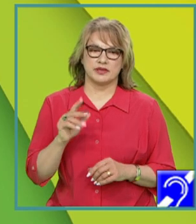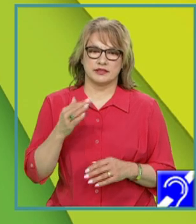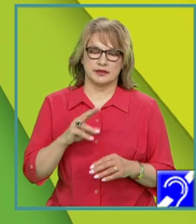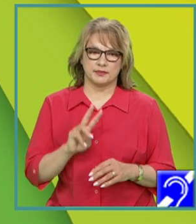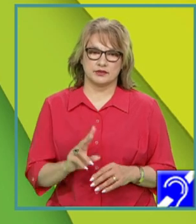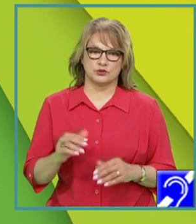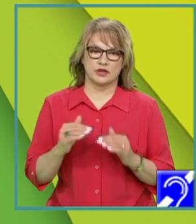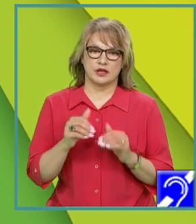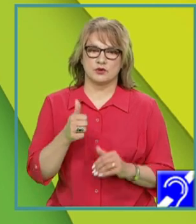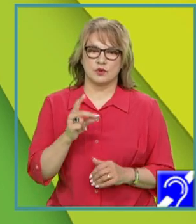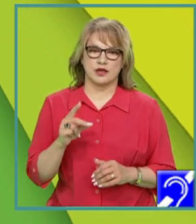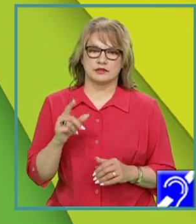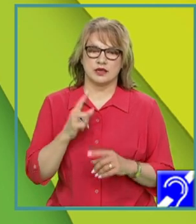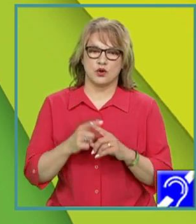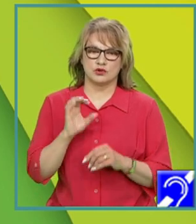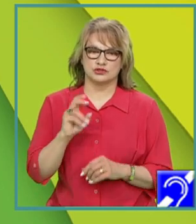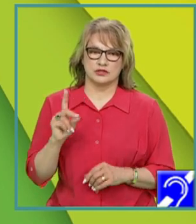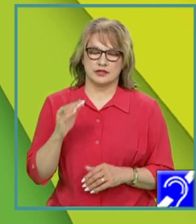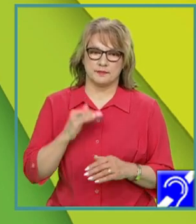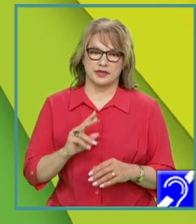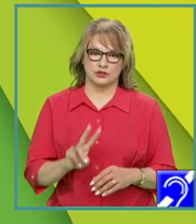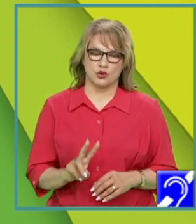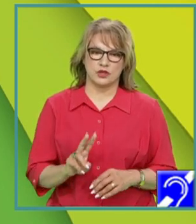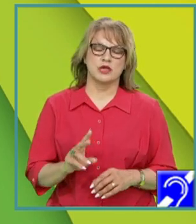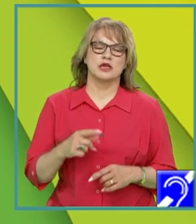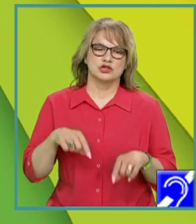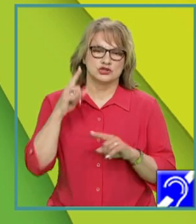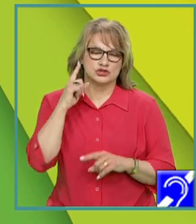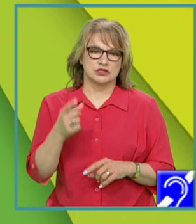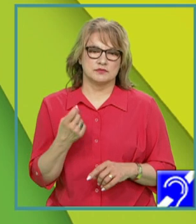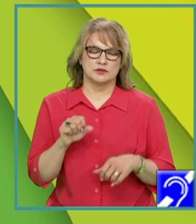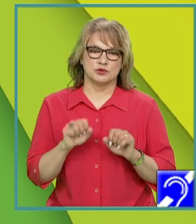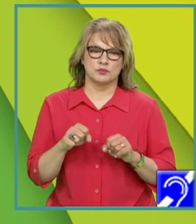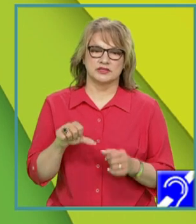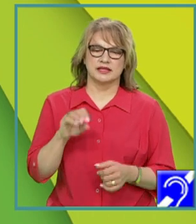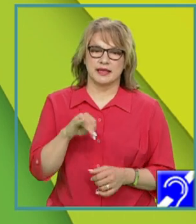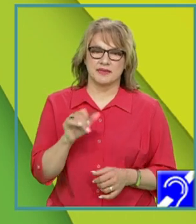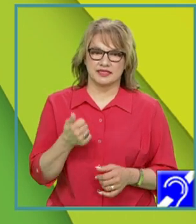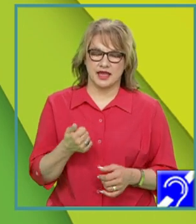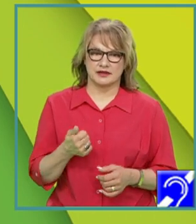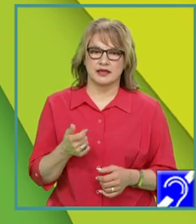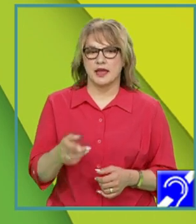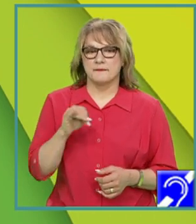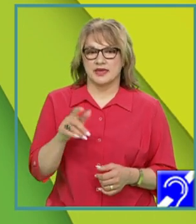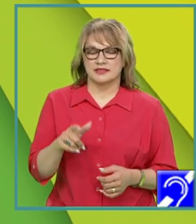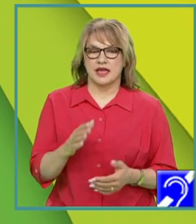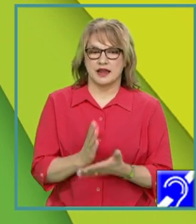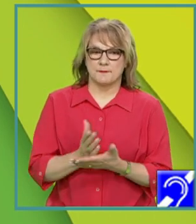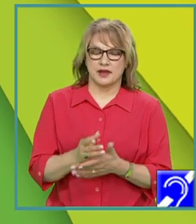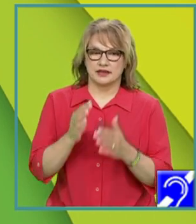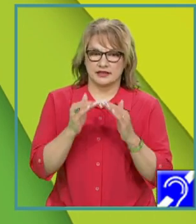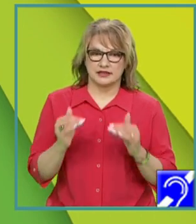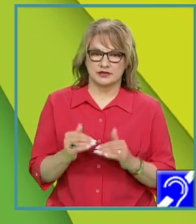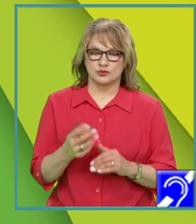egal cu AB ori CD pe 2 x Aa cum știm din proprietatea medianei mediană împarte triunghiul